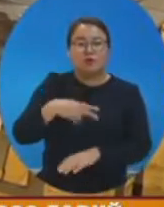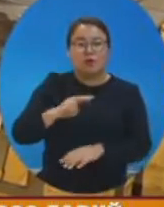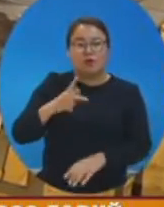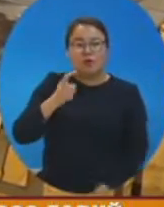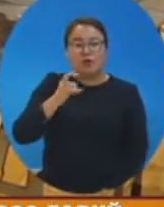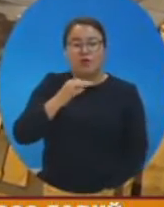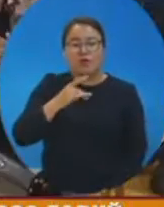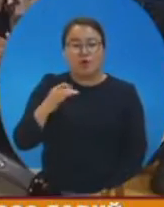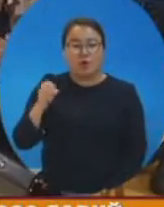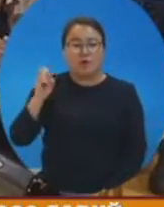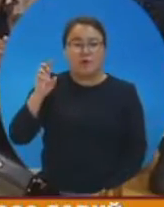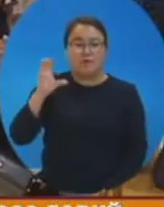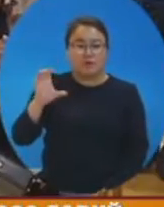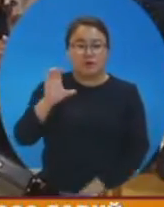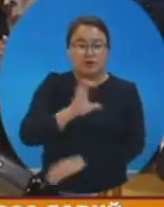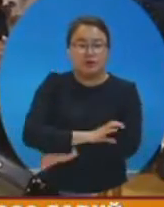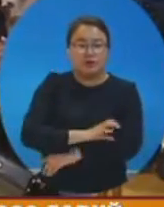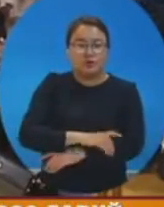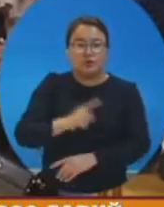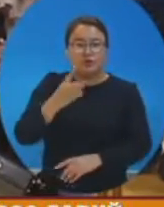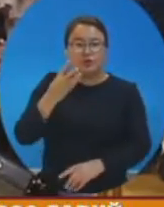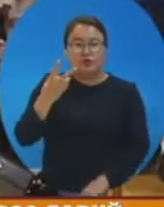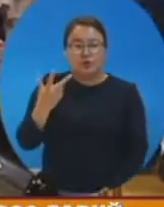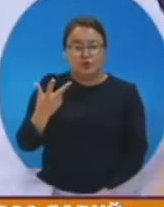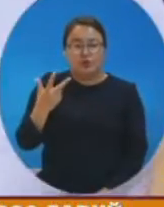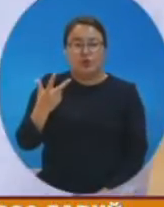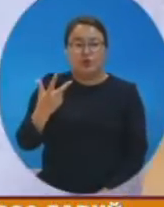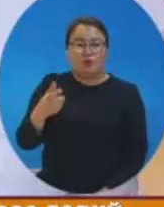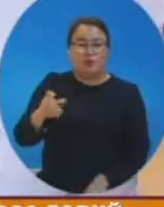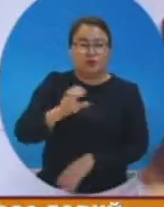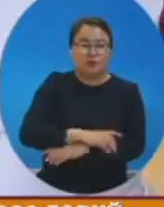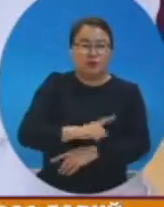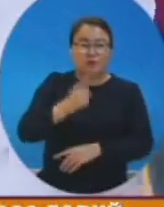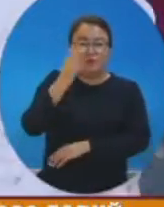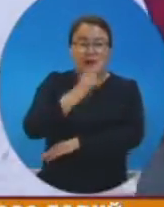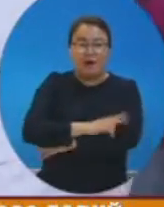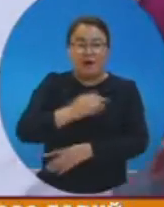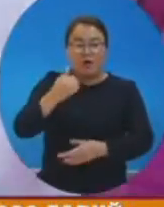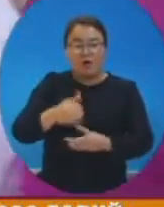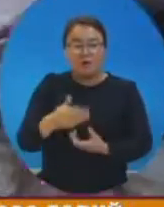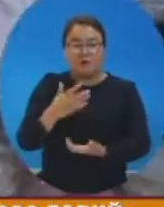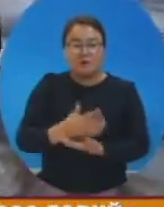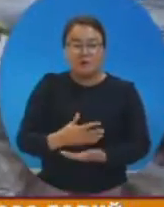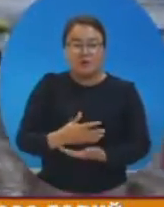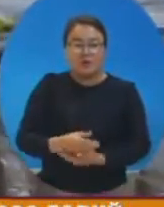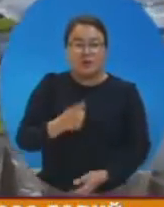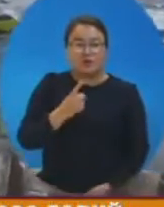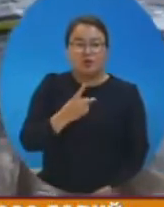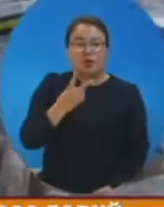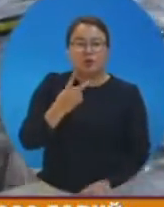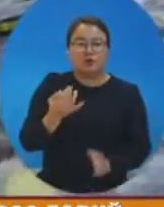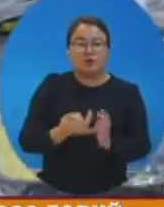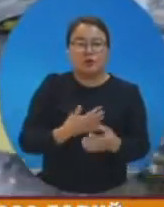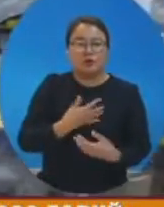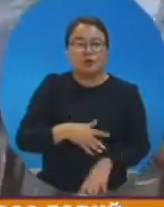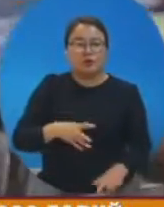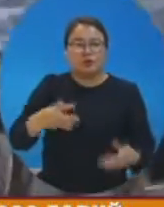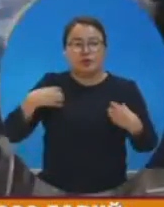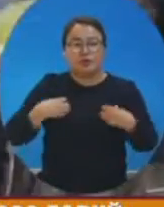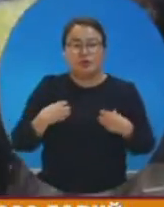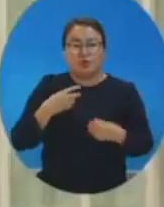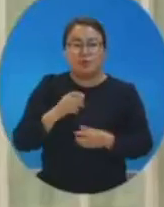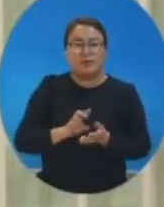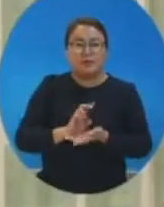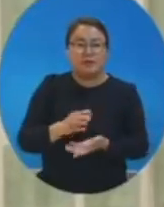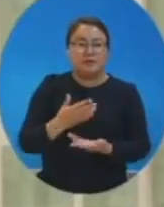дөрвийн 23-р хорооны ерхий боловсролын 143-р сургууль энэ хичээлийн жил 1-р ангид элсэн орж байгаа 127 хүүхдэд